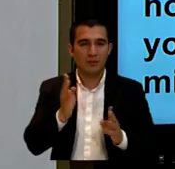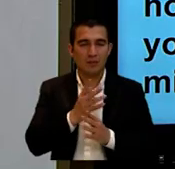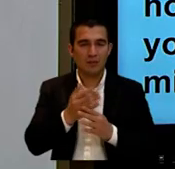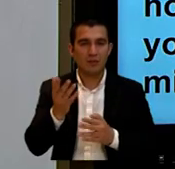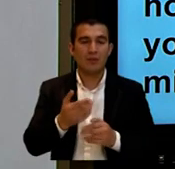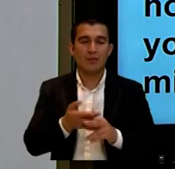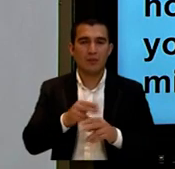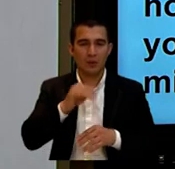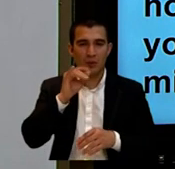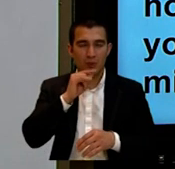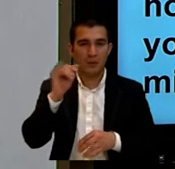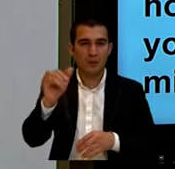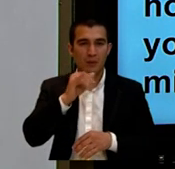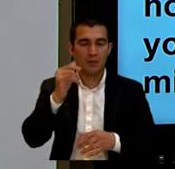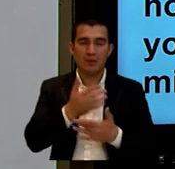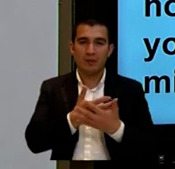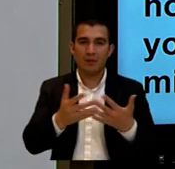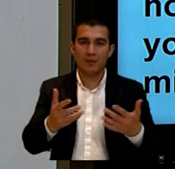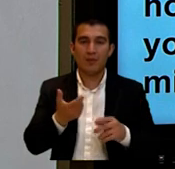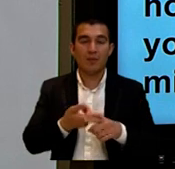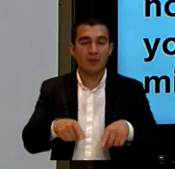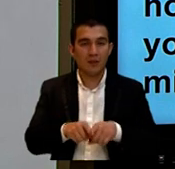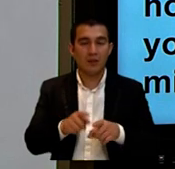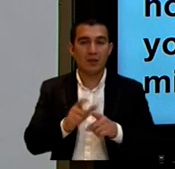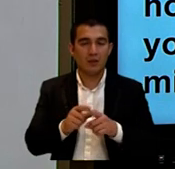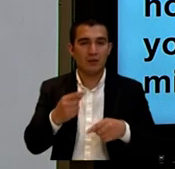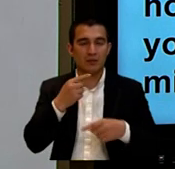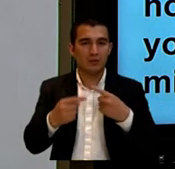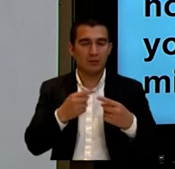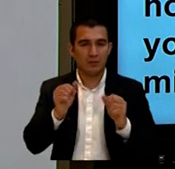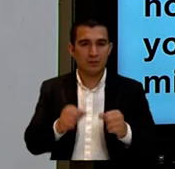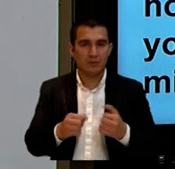куштар үрдхеттен құстар ауш mindset. Кәбіләр мұсал болады.